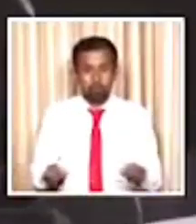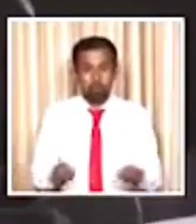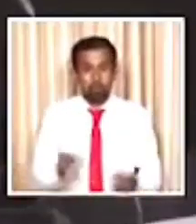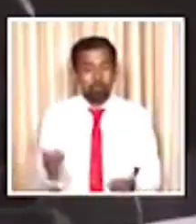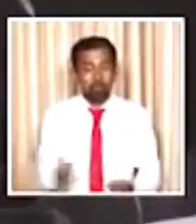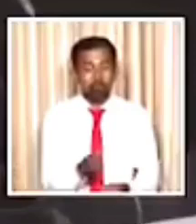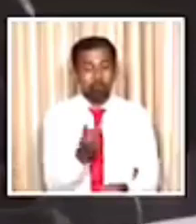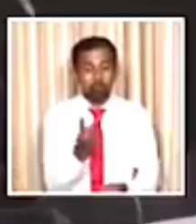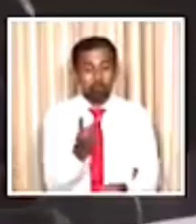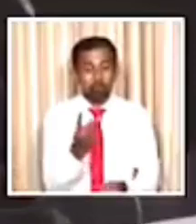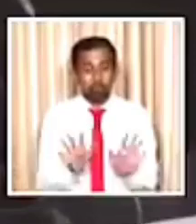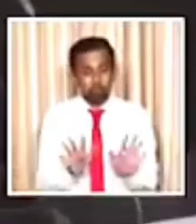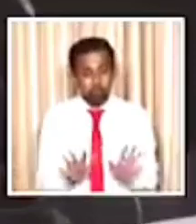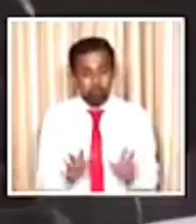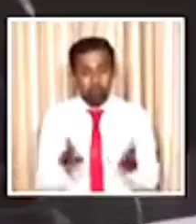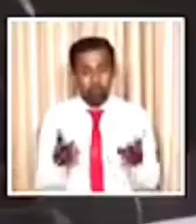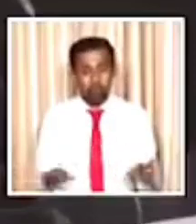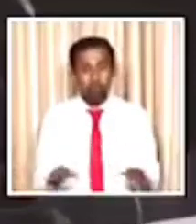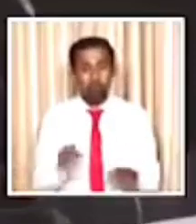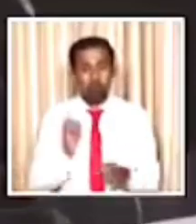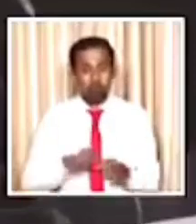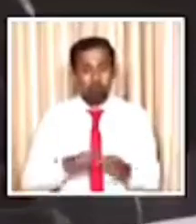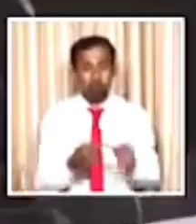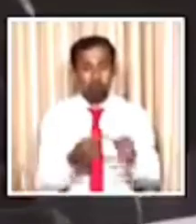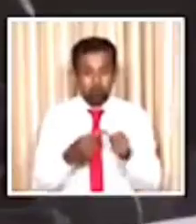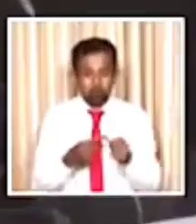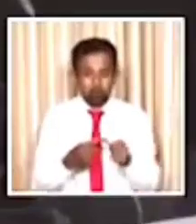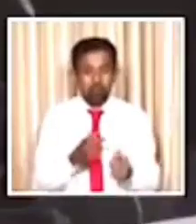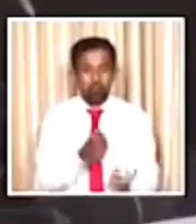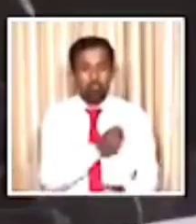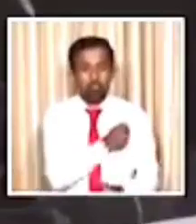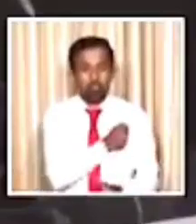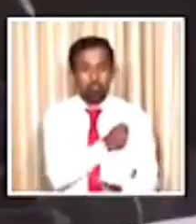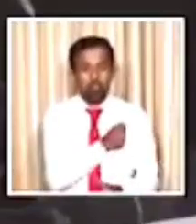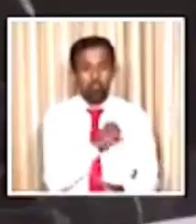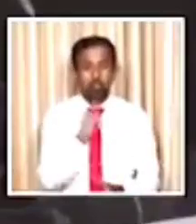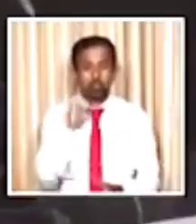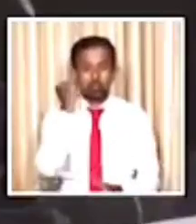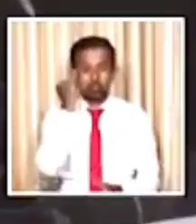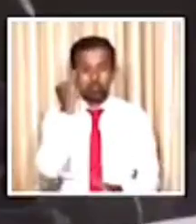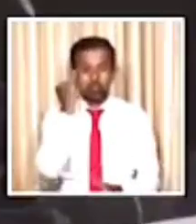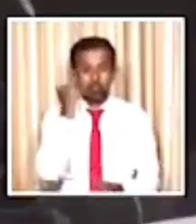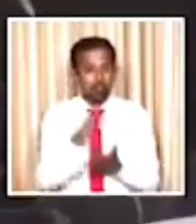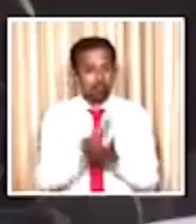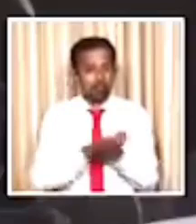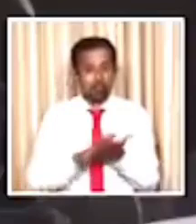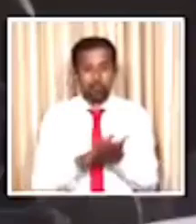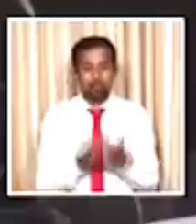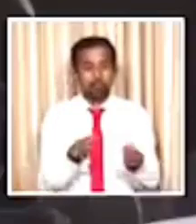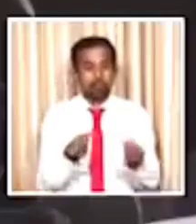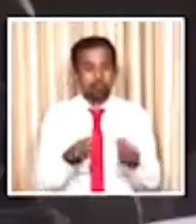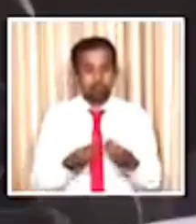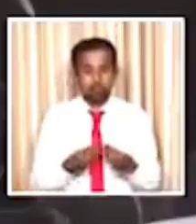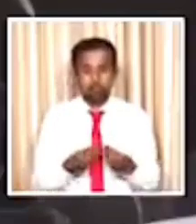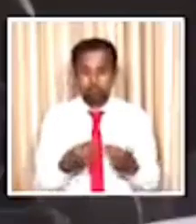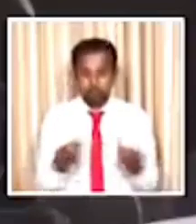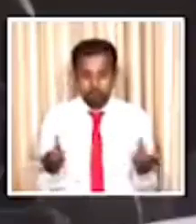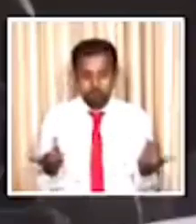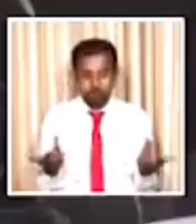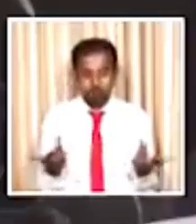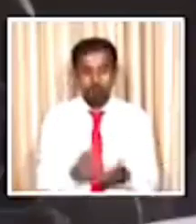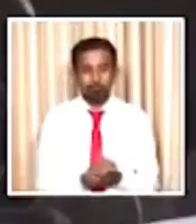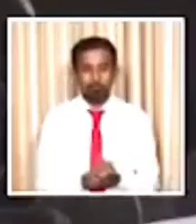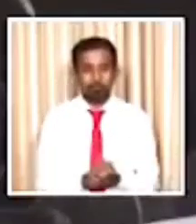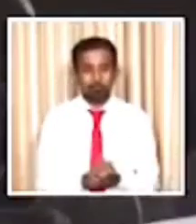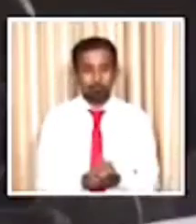உள்ளது. ஆனால் இதனை தடுப்பதற்கான வேலைகளை அரசாங்கம் மேற்கொண்டு வருகின்றது. இவ்வாறான செயற்பாடுகளின் பின்னால் அரசாங்கம் தான் உள்ளது